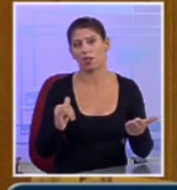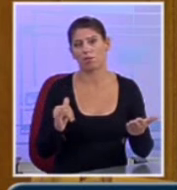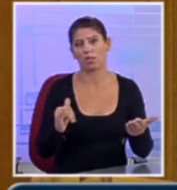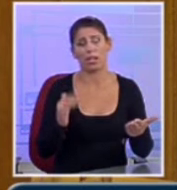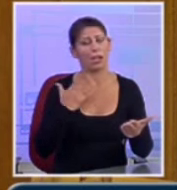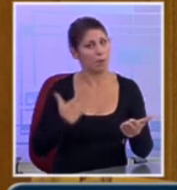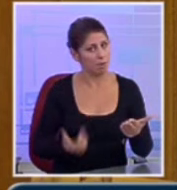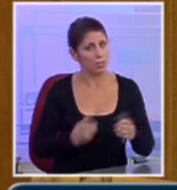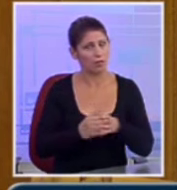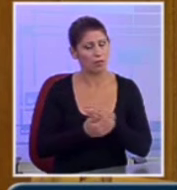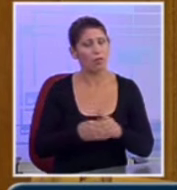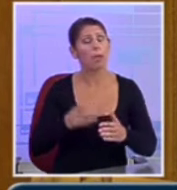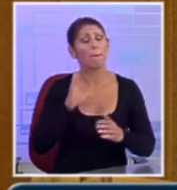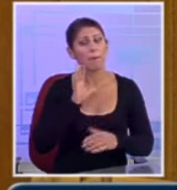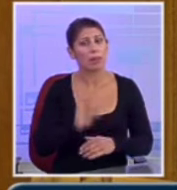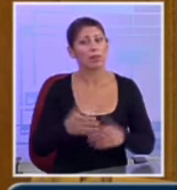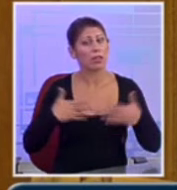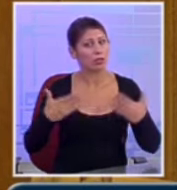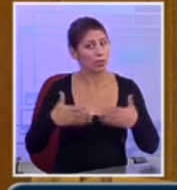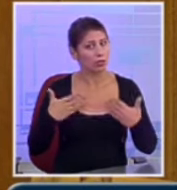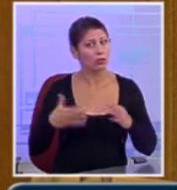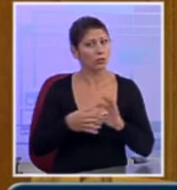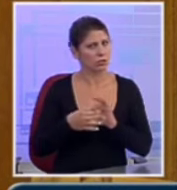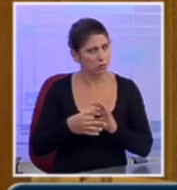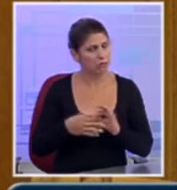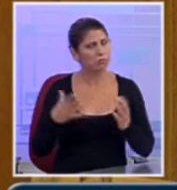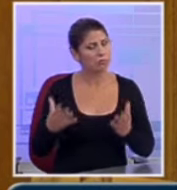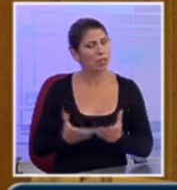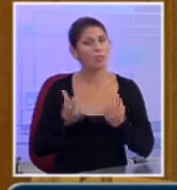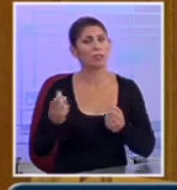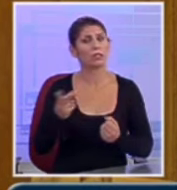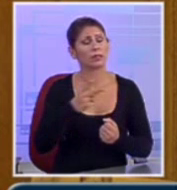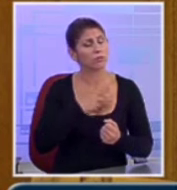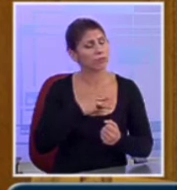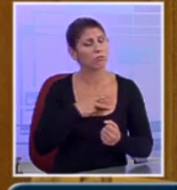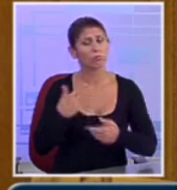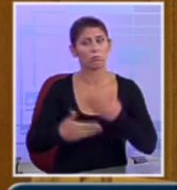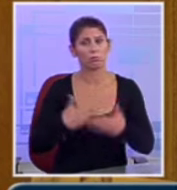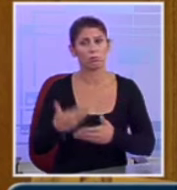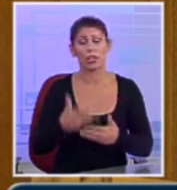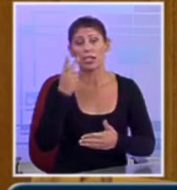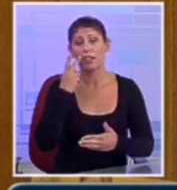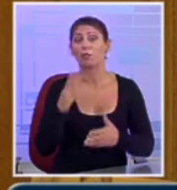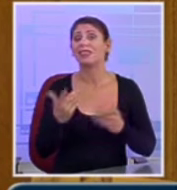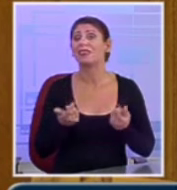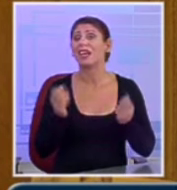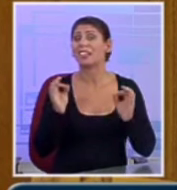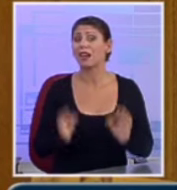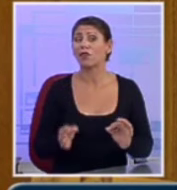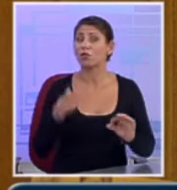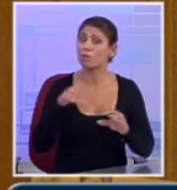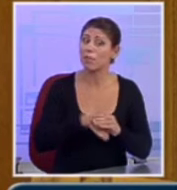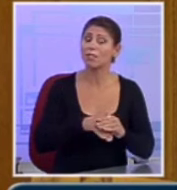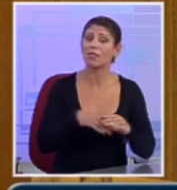υπάρχει ενδιαφέρον, πραγματικά θα χαρούμε να συνεργαστούμε στο να βρούμε τις κατάλληλες διαδικασίες, να δούμε τι έγινε ακριβώς με τις